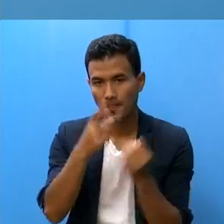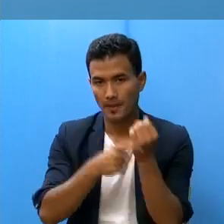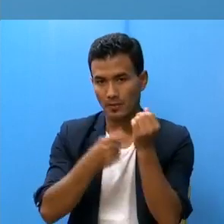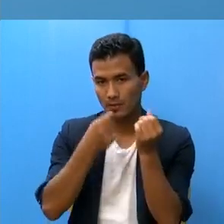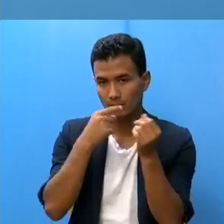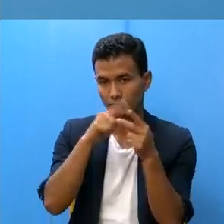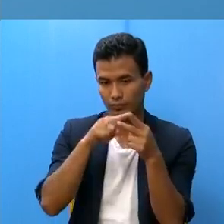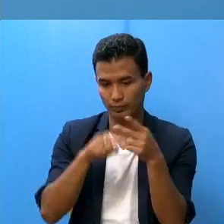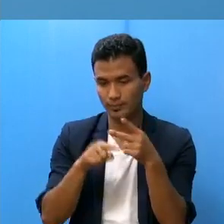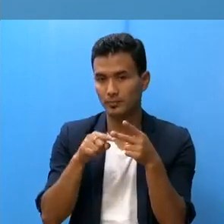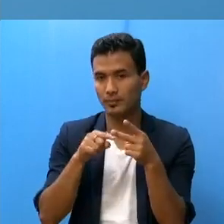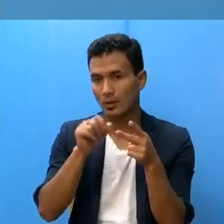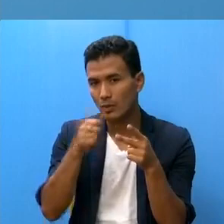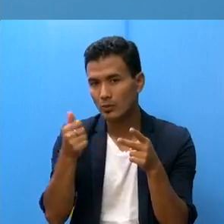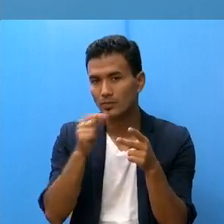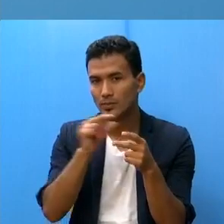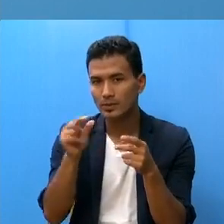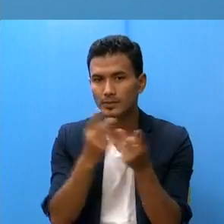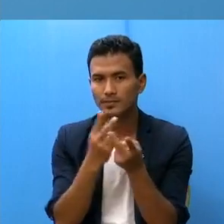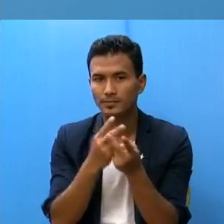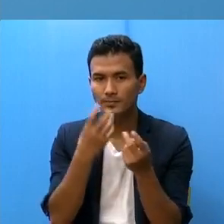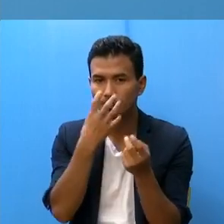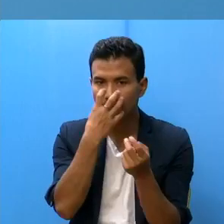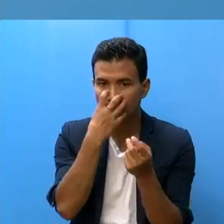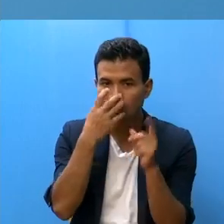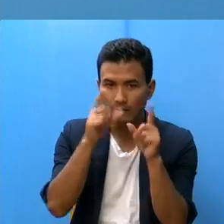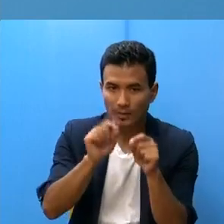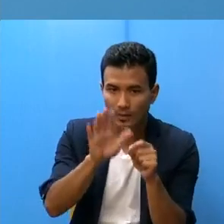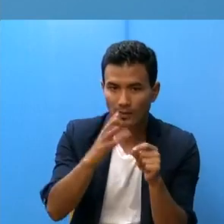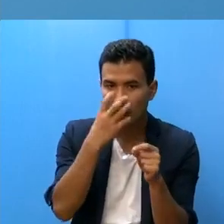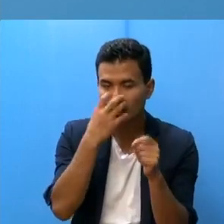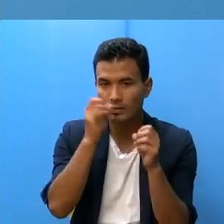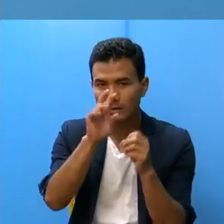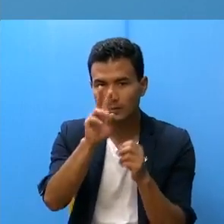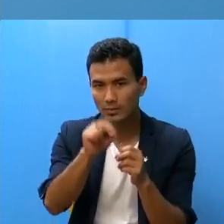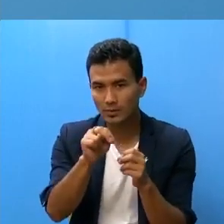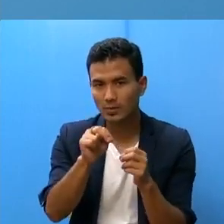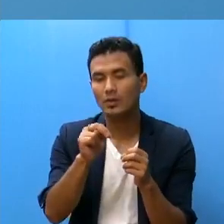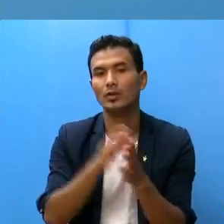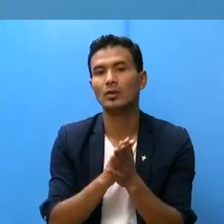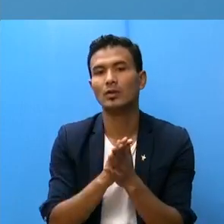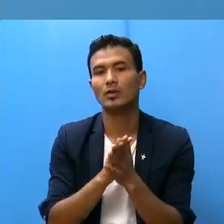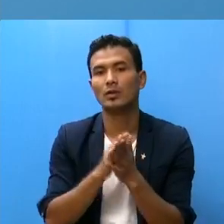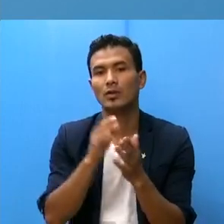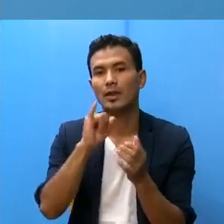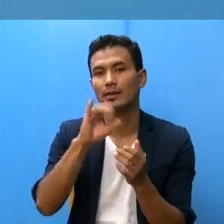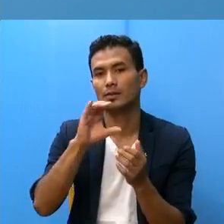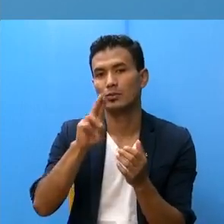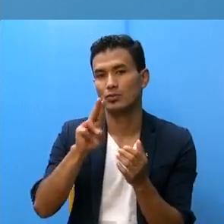यह